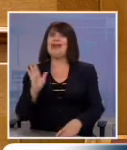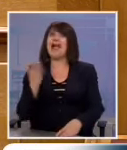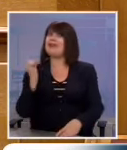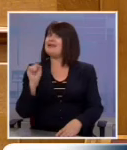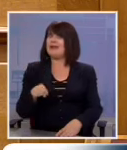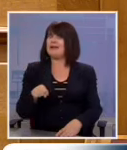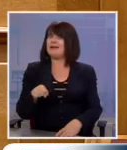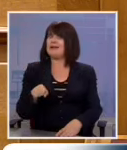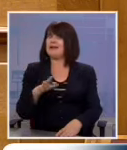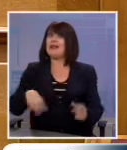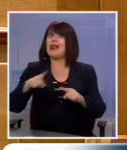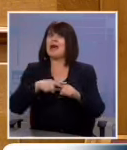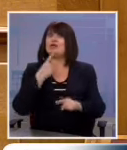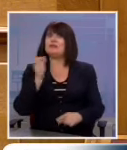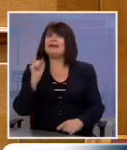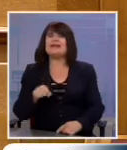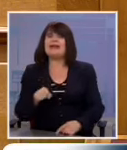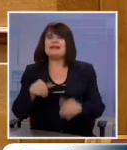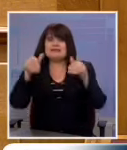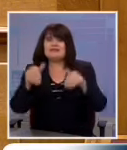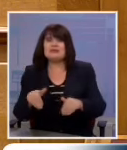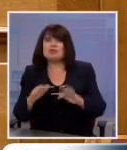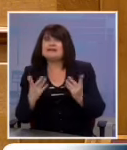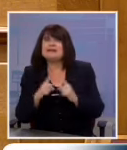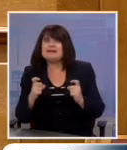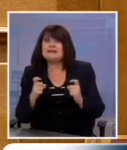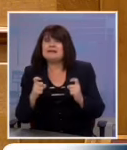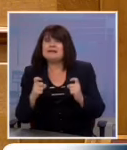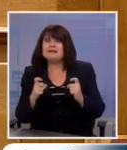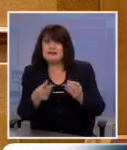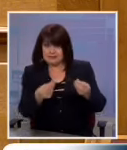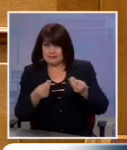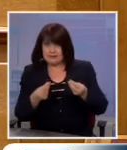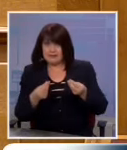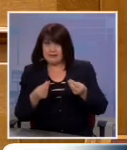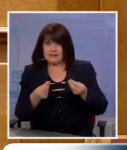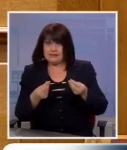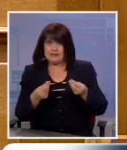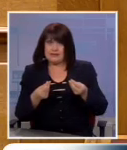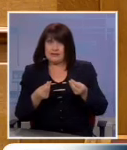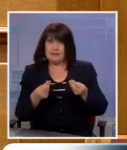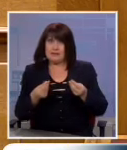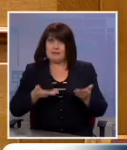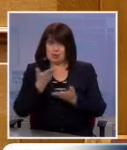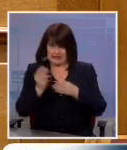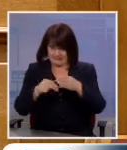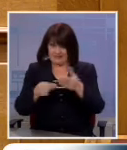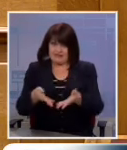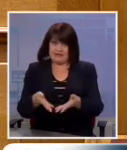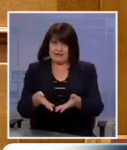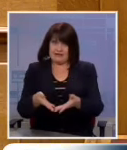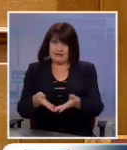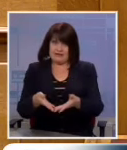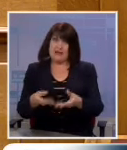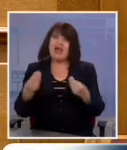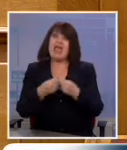ναι, τι θα σεβαστείτε? Θα φέρετε να ψηφίσετε τις συγκεκριμένες προτάσεις? Θα